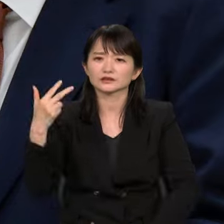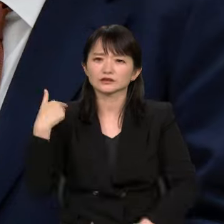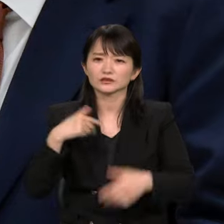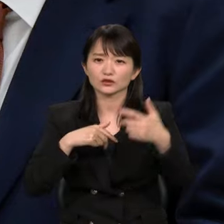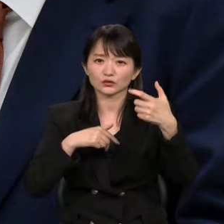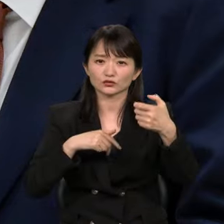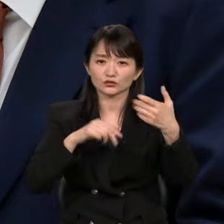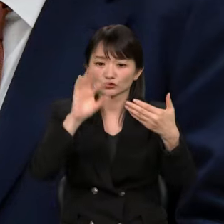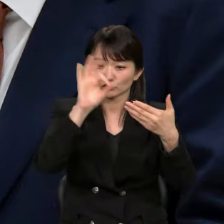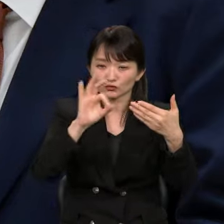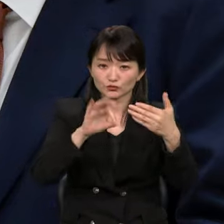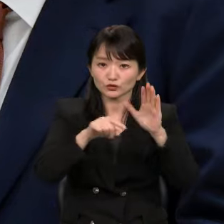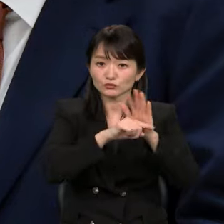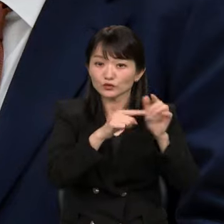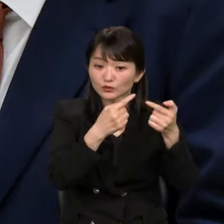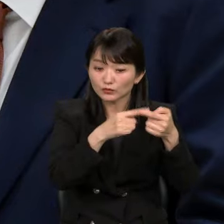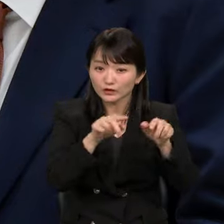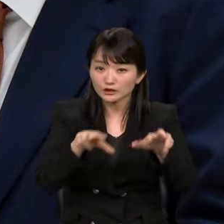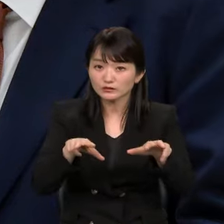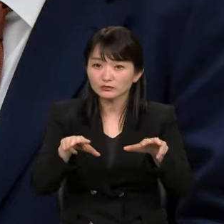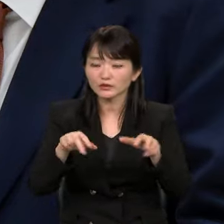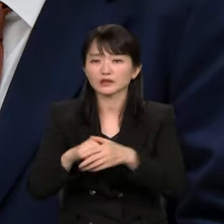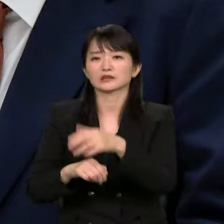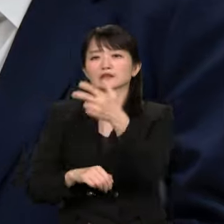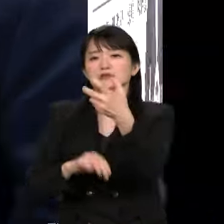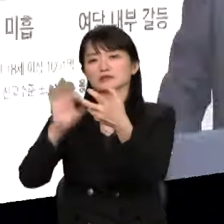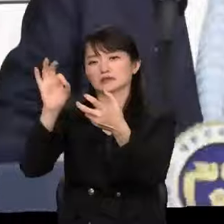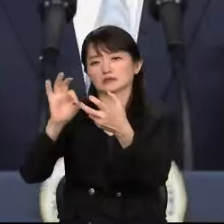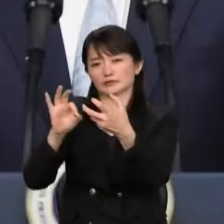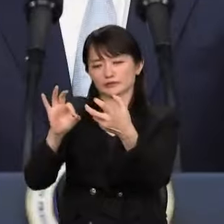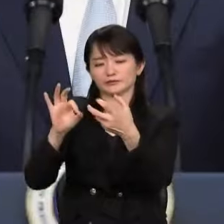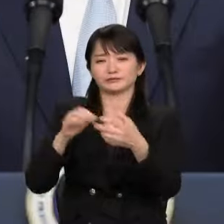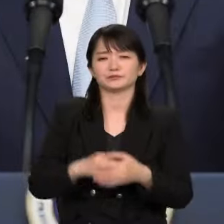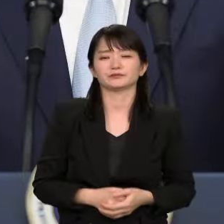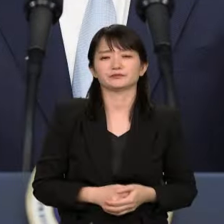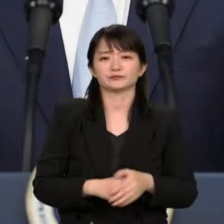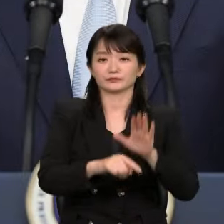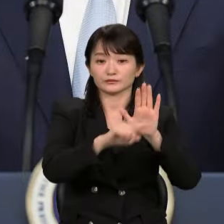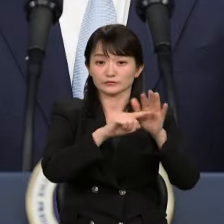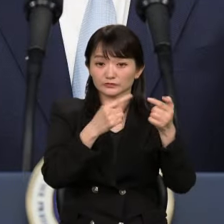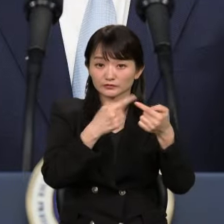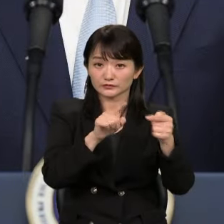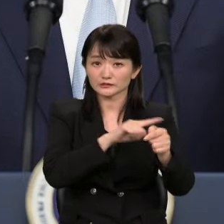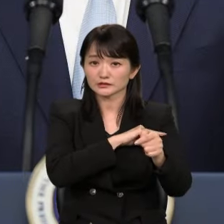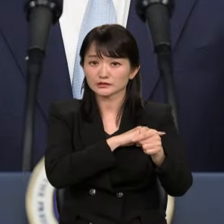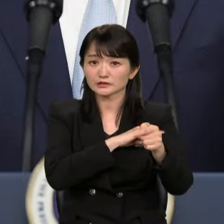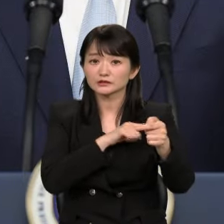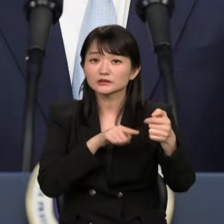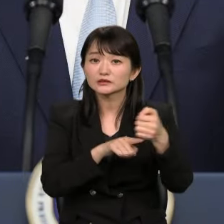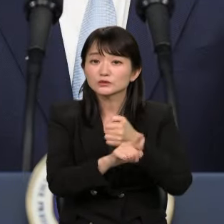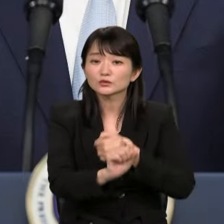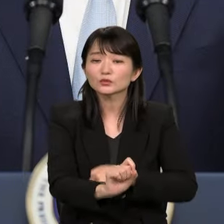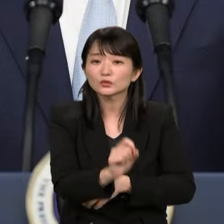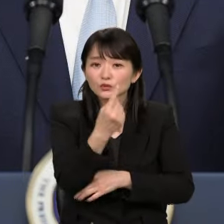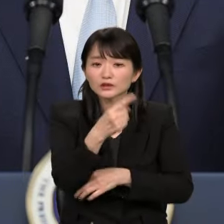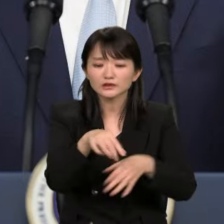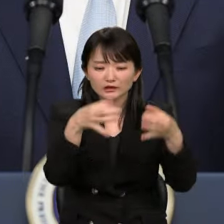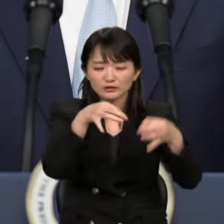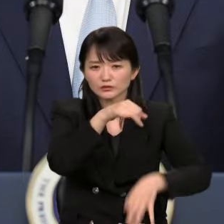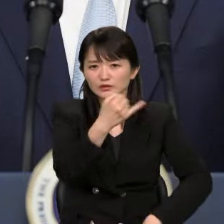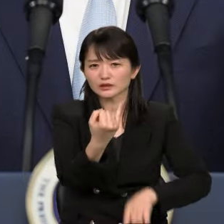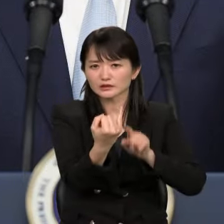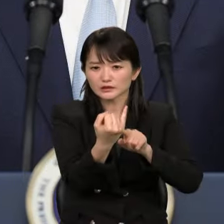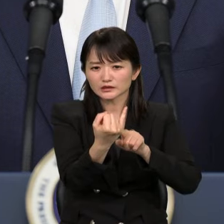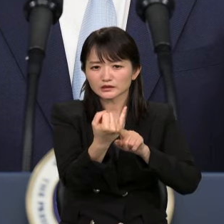69%였던 부정평가는 이번에 70%를 기록했습니다. 부정평가의 가장 큰 이유는 김건희 여사 문제로